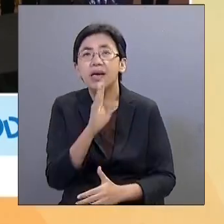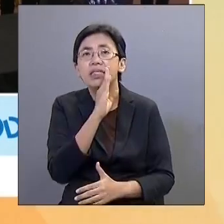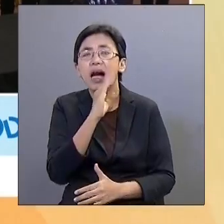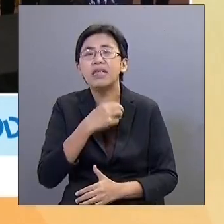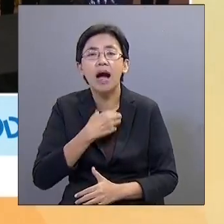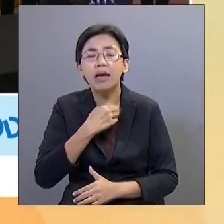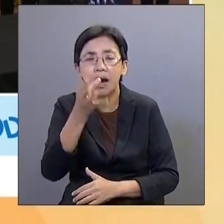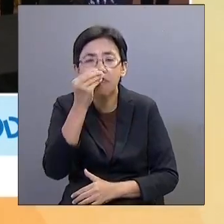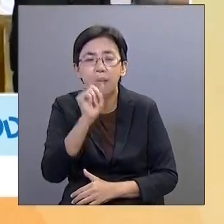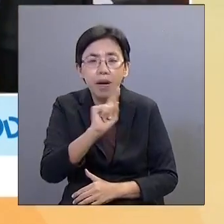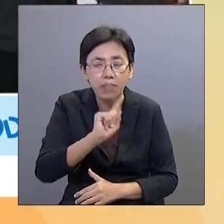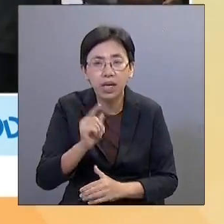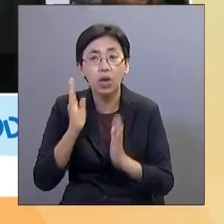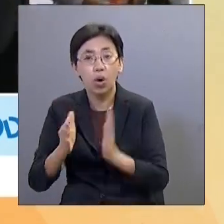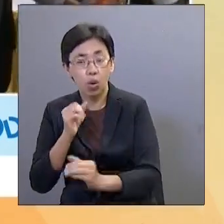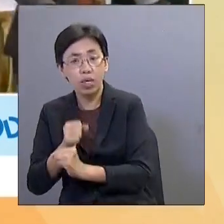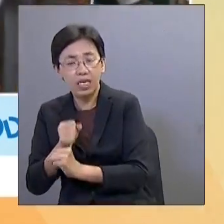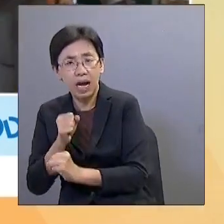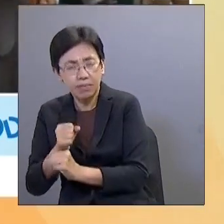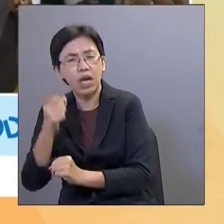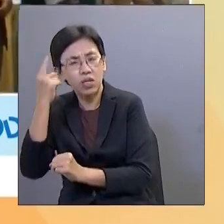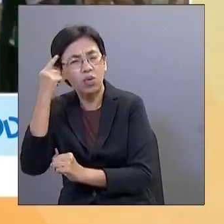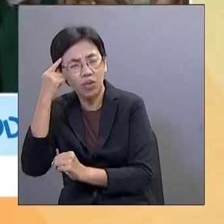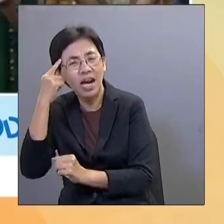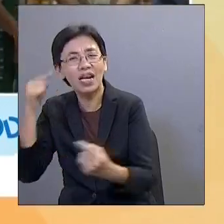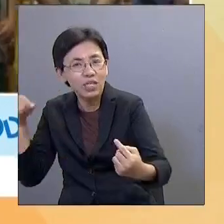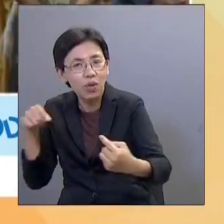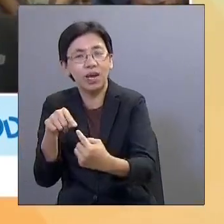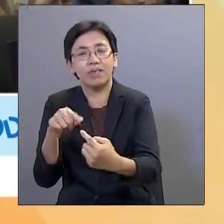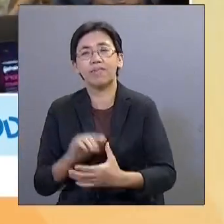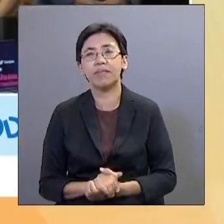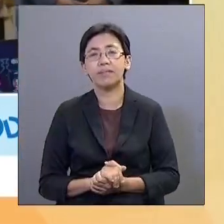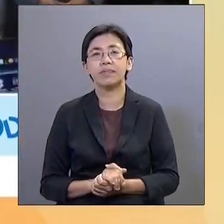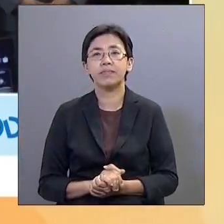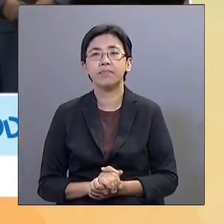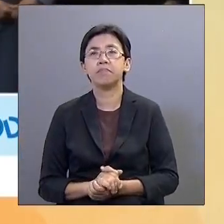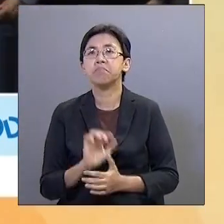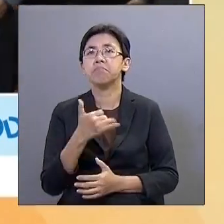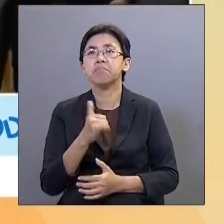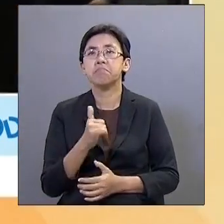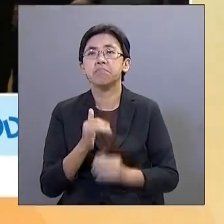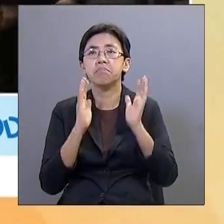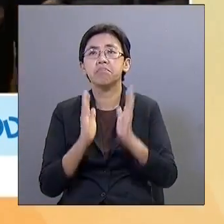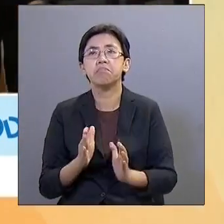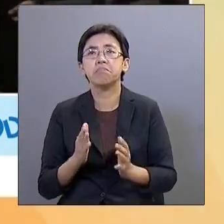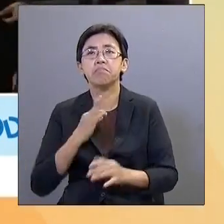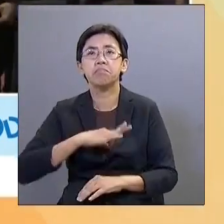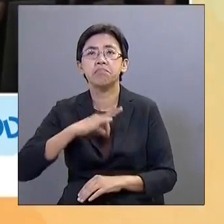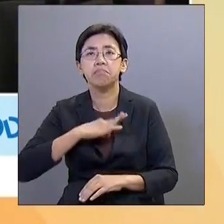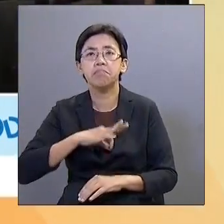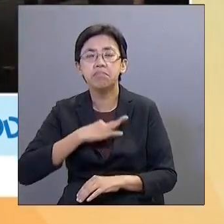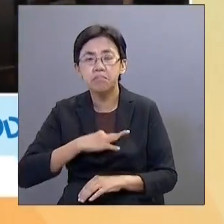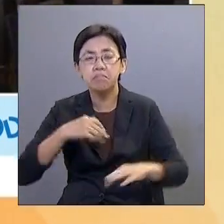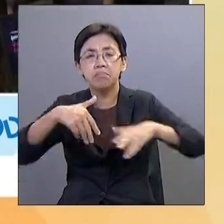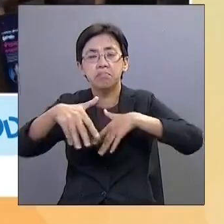ไหนคนทำเราก็ควรจะทำ เสิร์ฟแบบนั้น เสิร์ฟแบบนั้นจริงๆนะเพราะว่าอย่างหลายคนเนี่ยคุณผู้ชมณวันนี้เองอ่ะสื่อประชาช